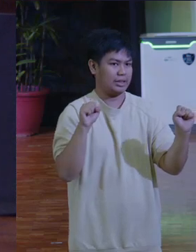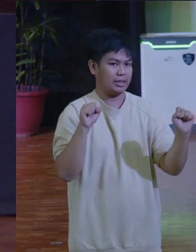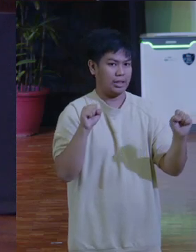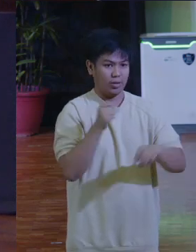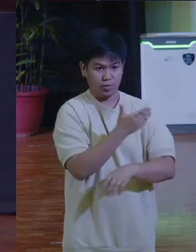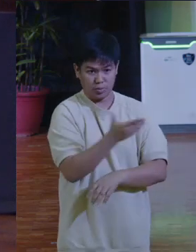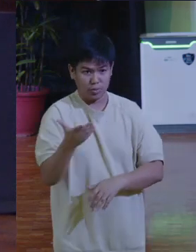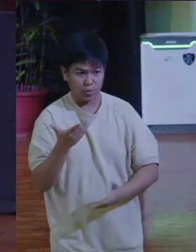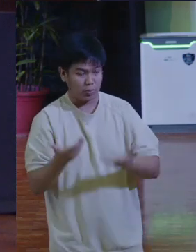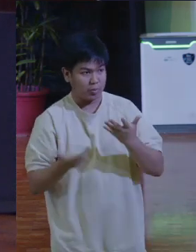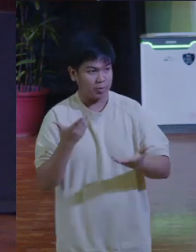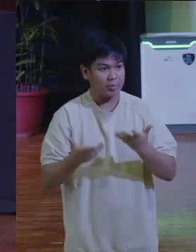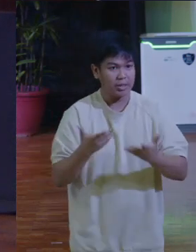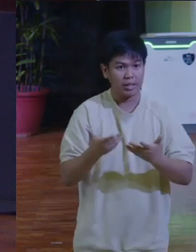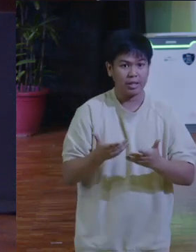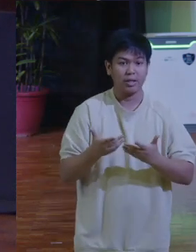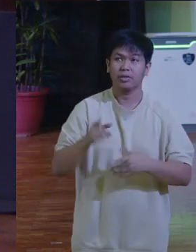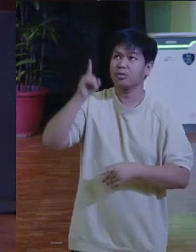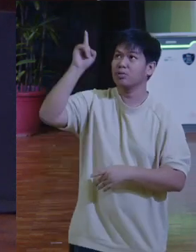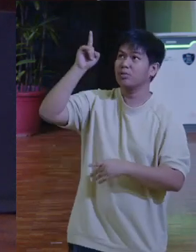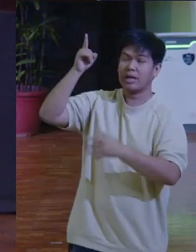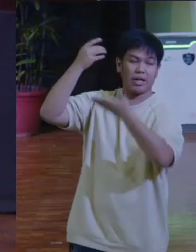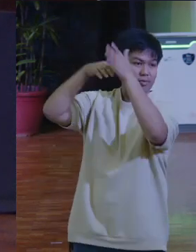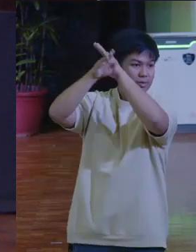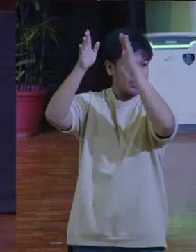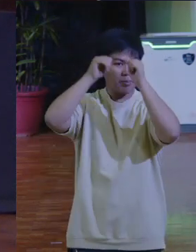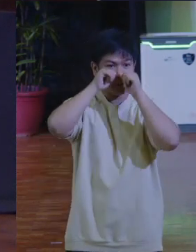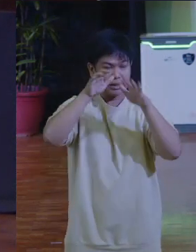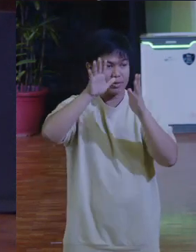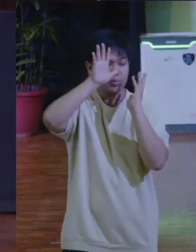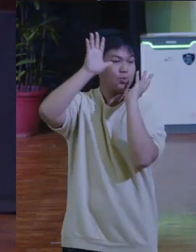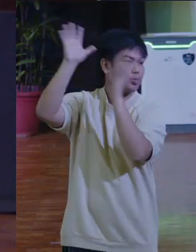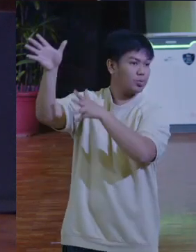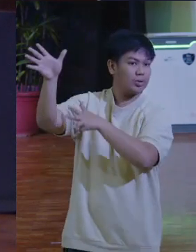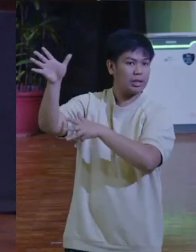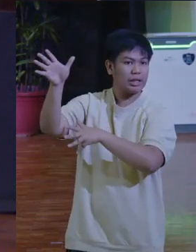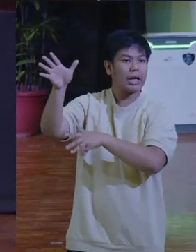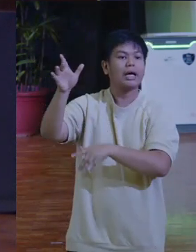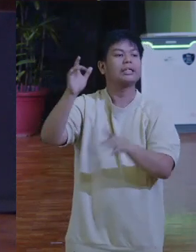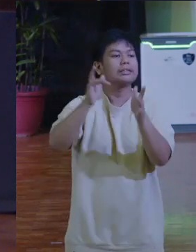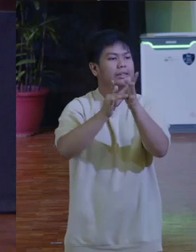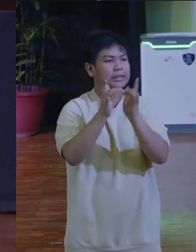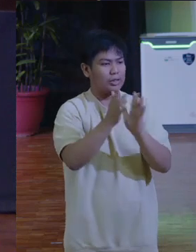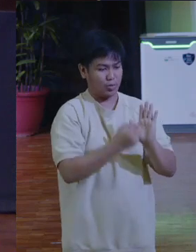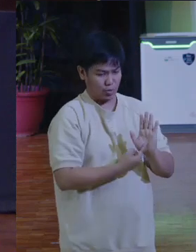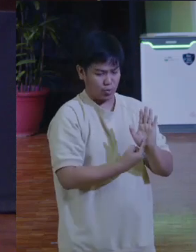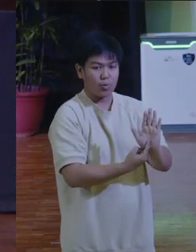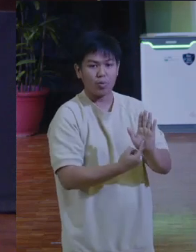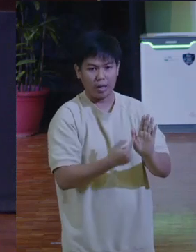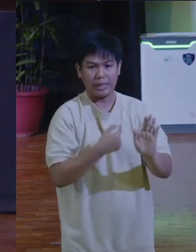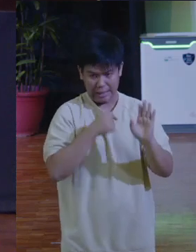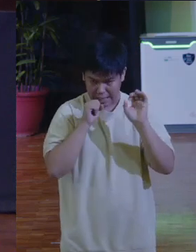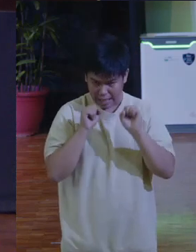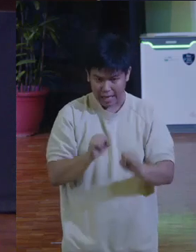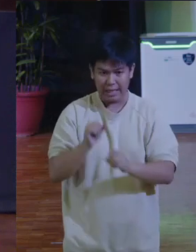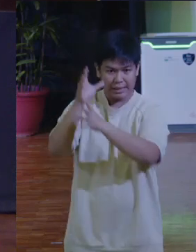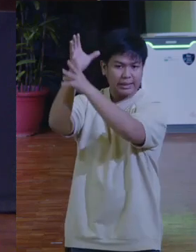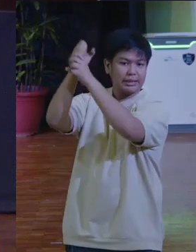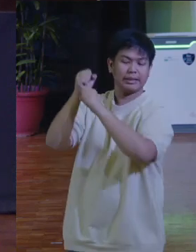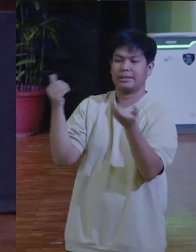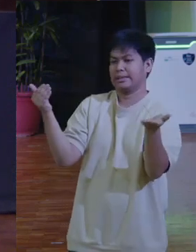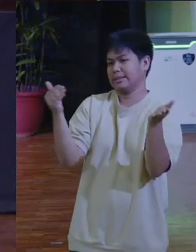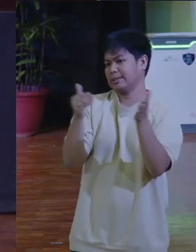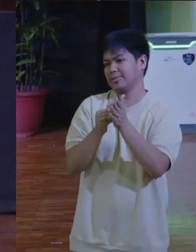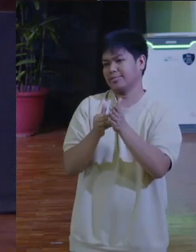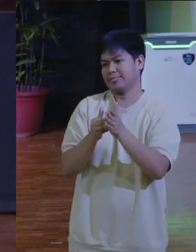nalayo na sa inyong mana sa langit? Tanggapin niyo po ang alok ng ating Diyos na kanyang ipinahayag sa kanyang